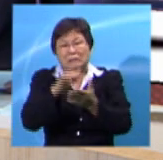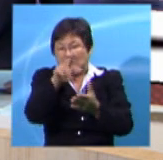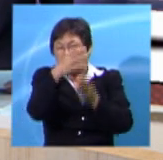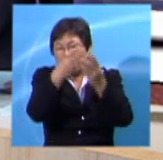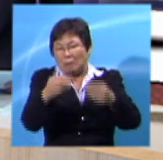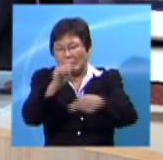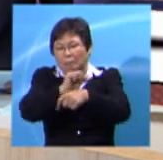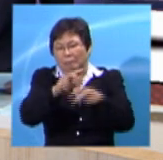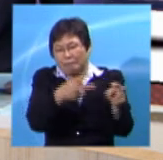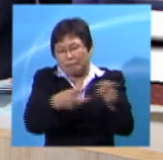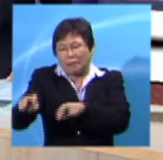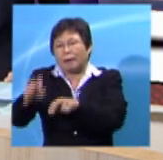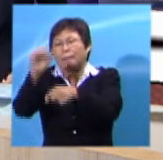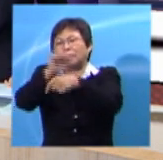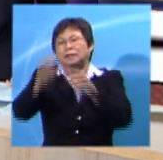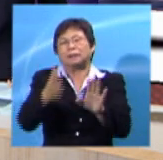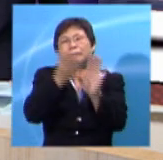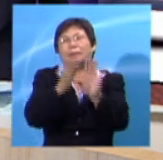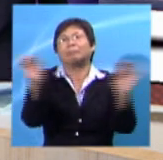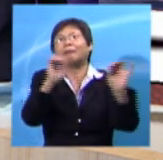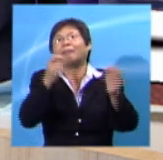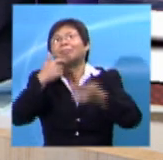kakitangan bank tanpa